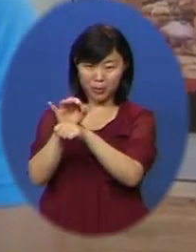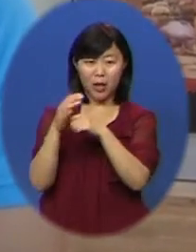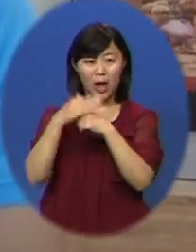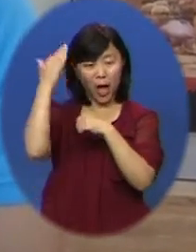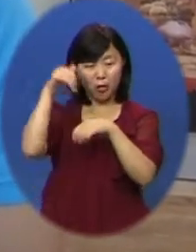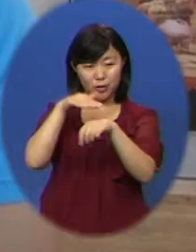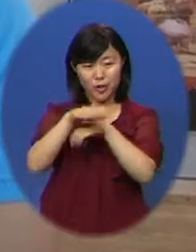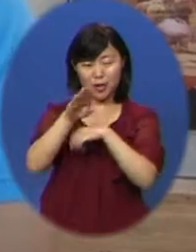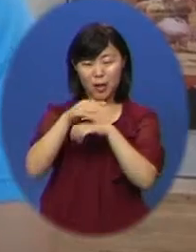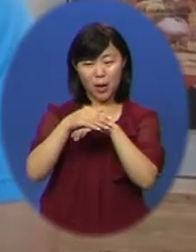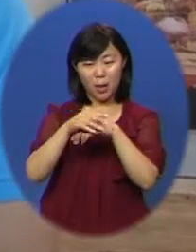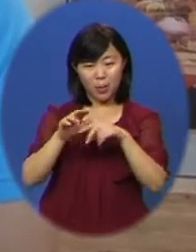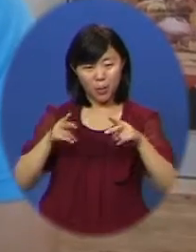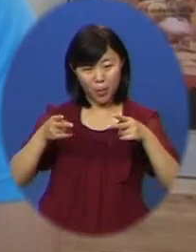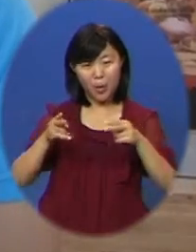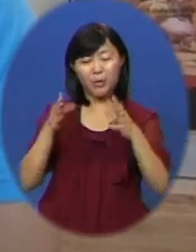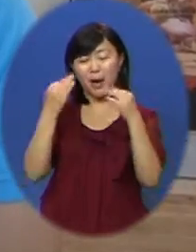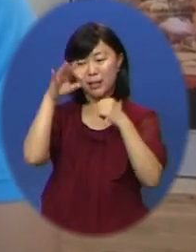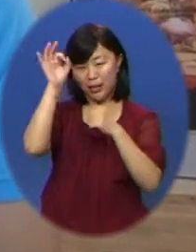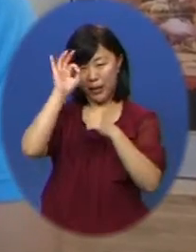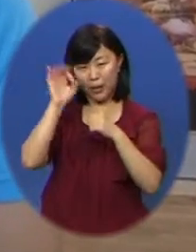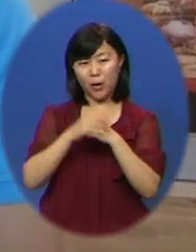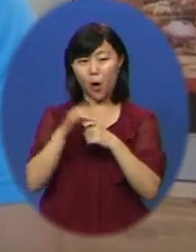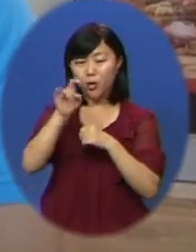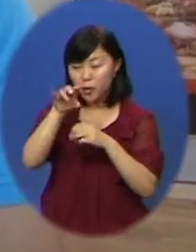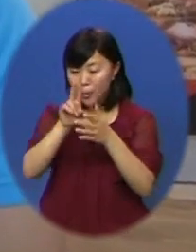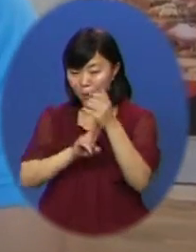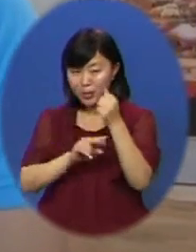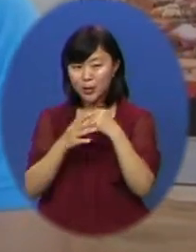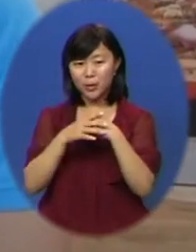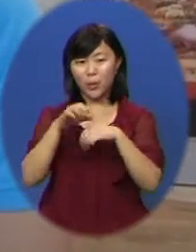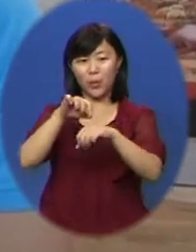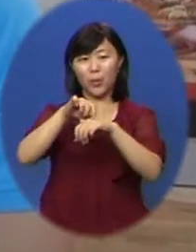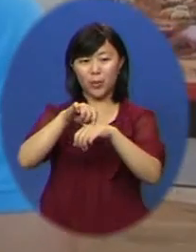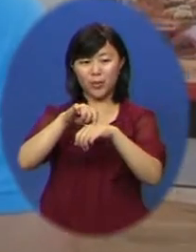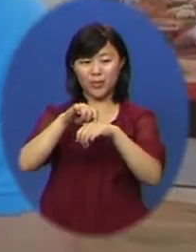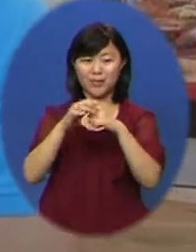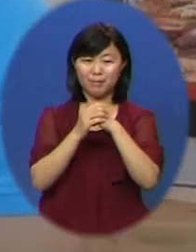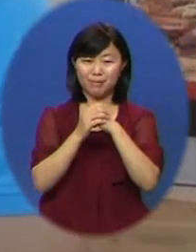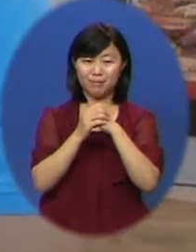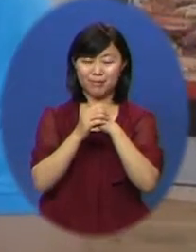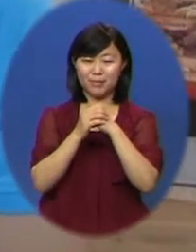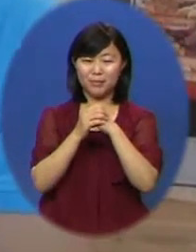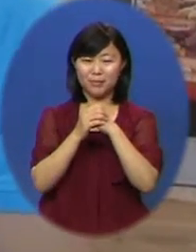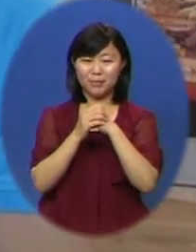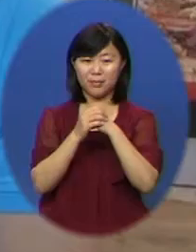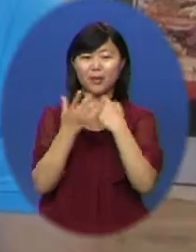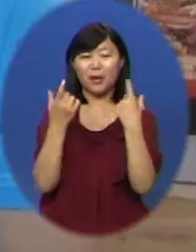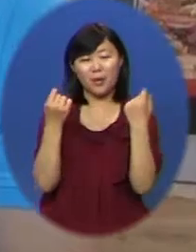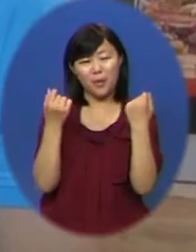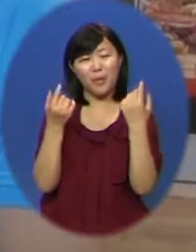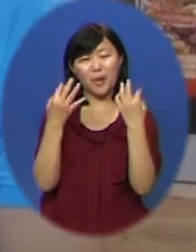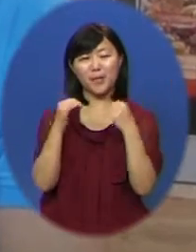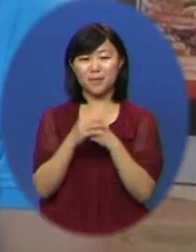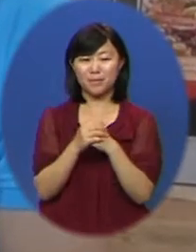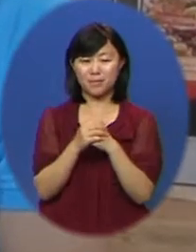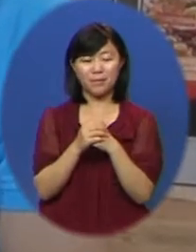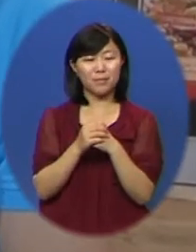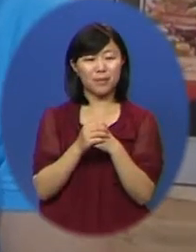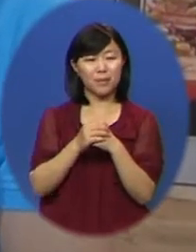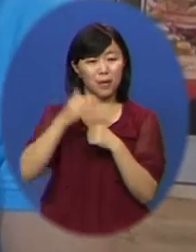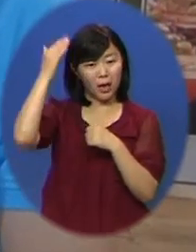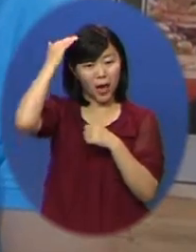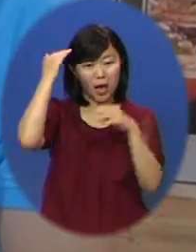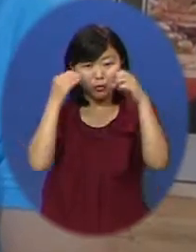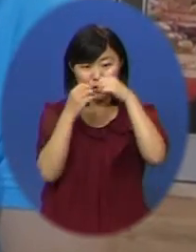바베큐 많이 찾고, 어디서 파는지 고깃집 찾고 그런 거. 한국적인